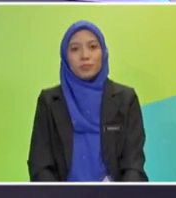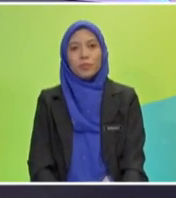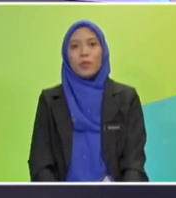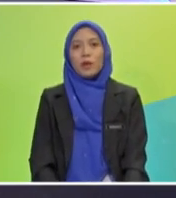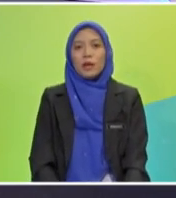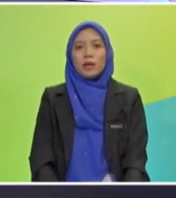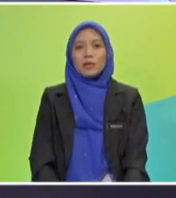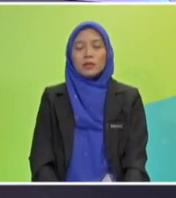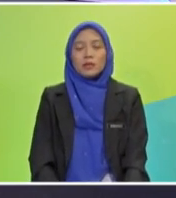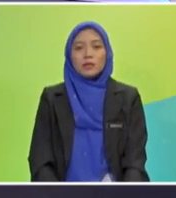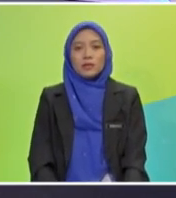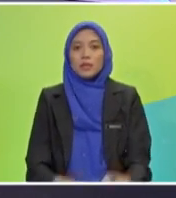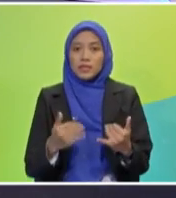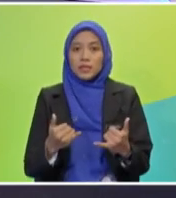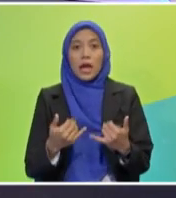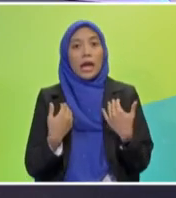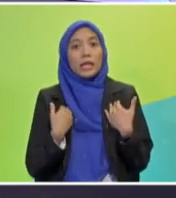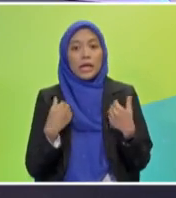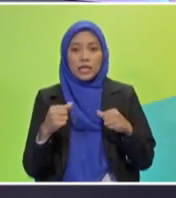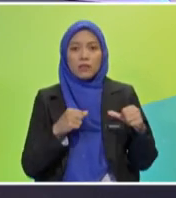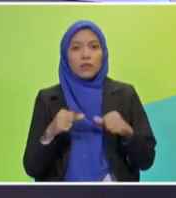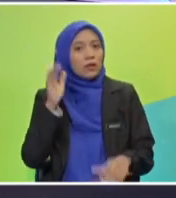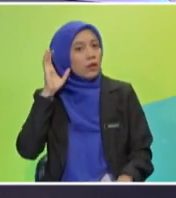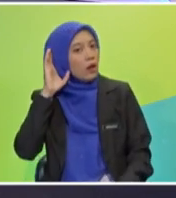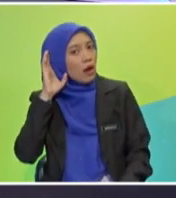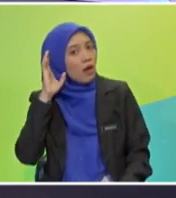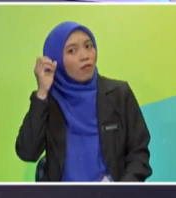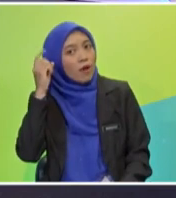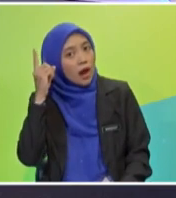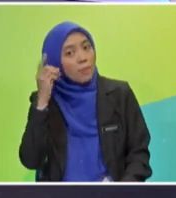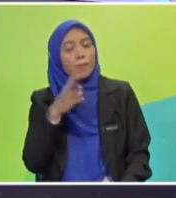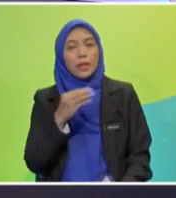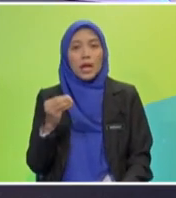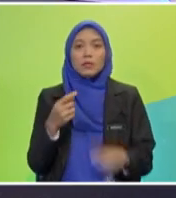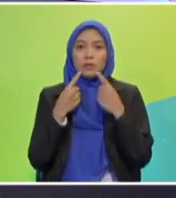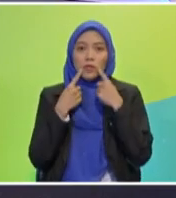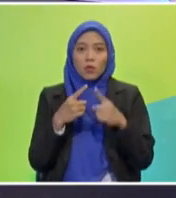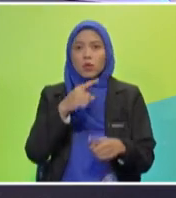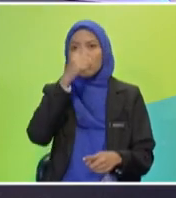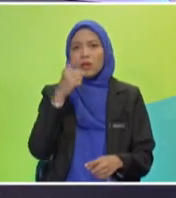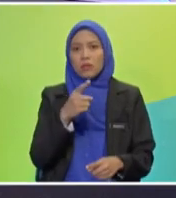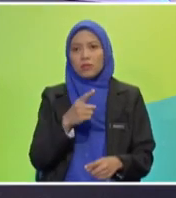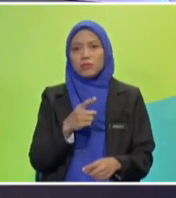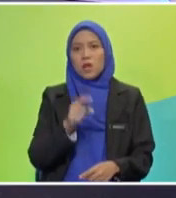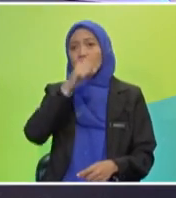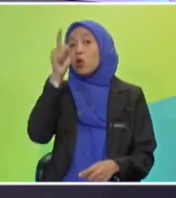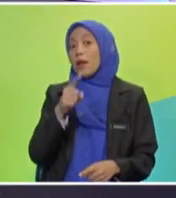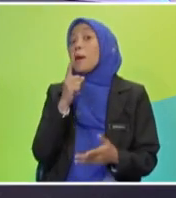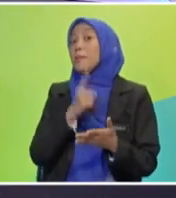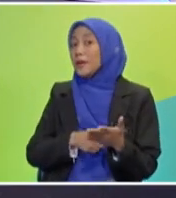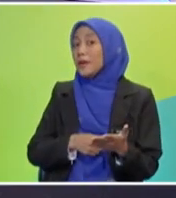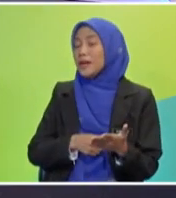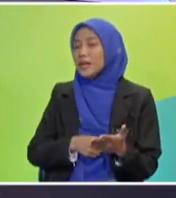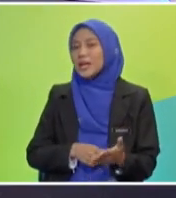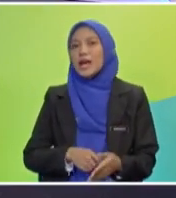pula, dengar, faham dan kemudian barulah beri respon. Aktiviti apa tu cikgu Has? Nantikan adik-adik. Jadi